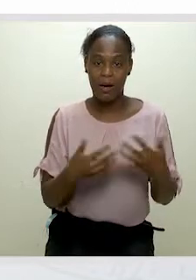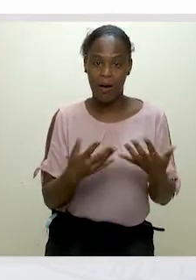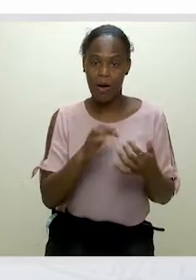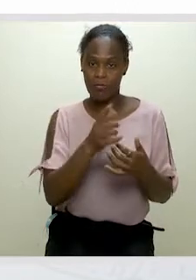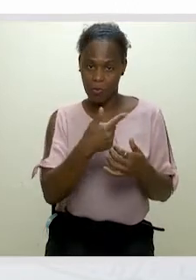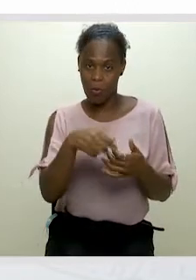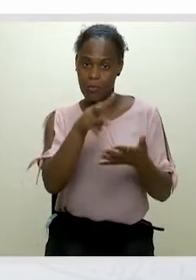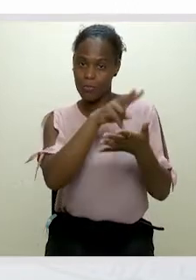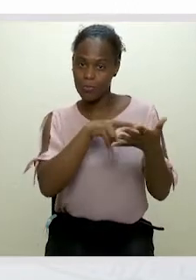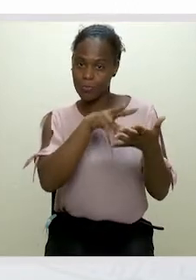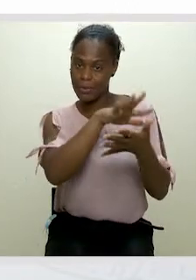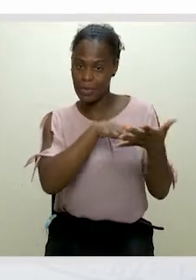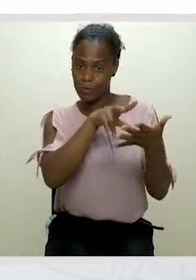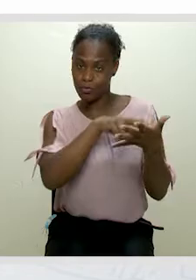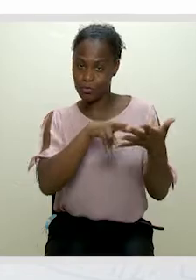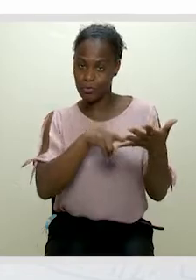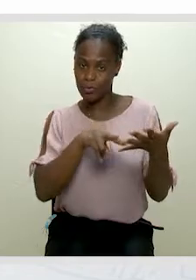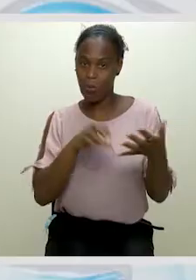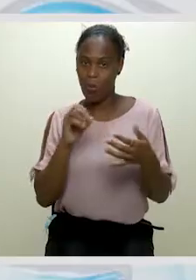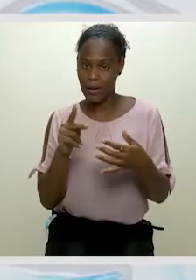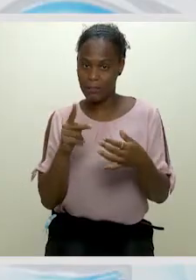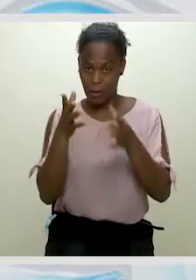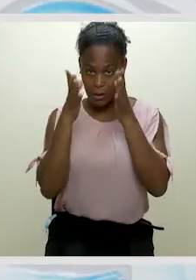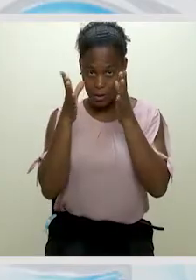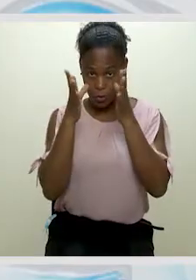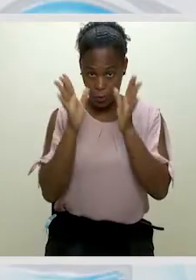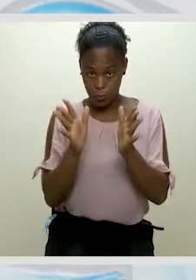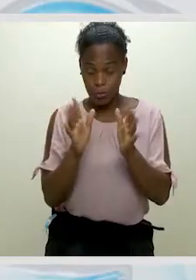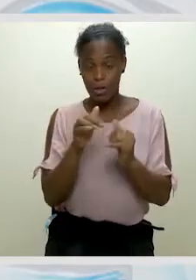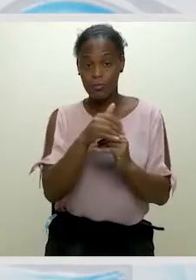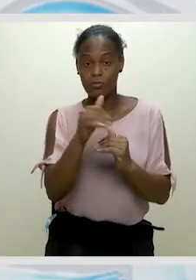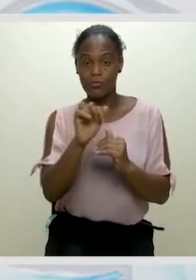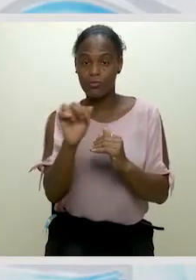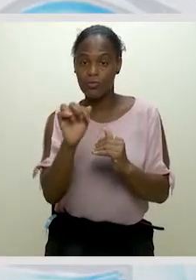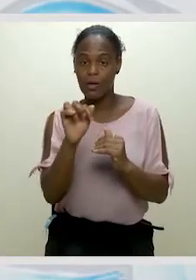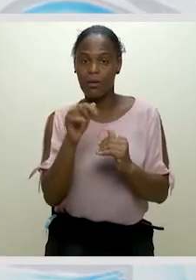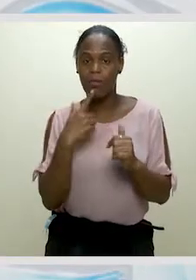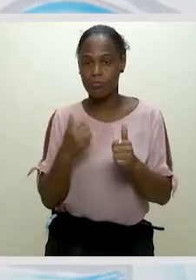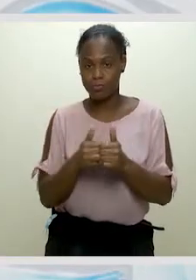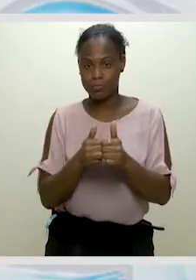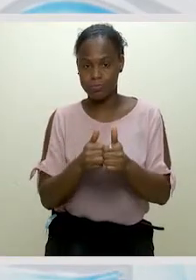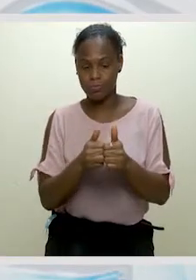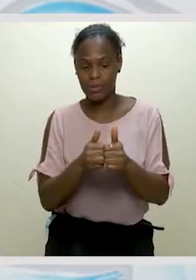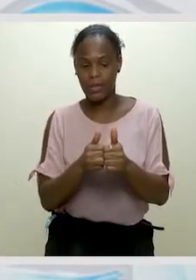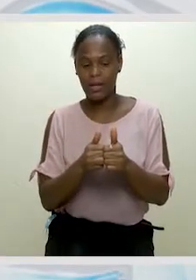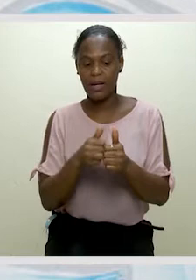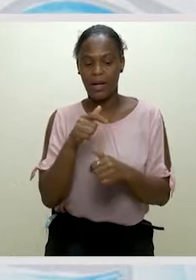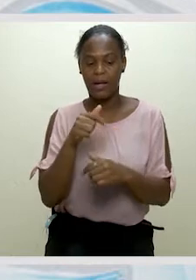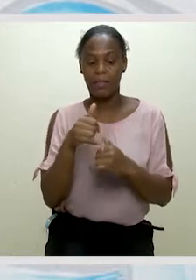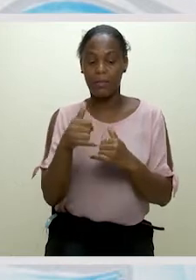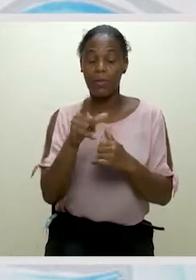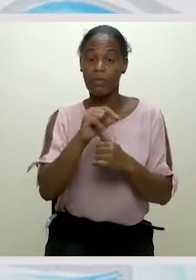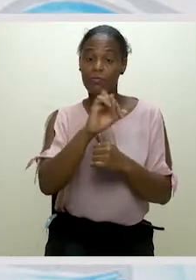du texte. Ok? Faites attention, vous allez m'accompagner, ok? Et faites attention à